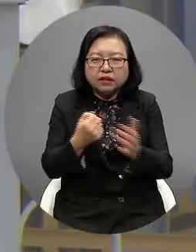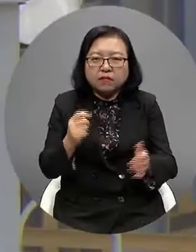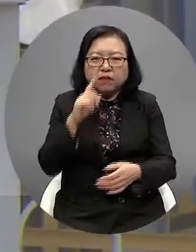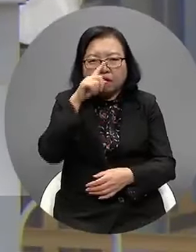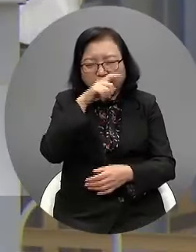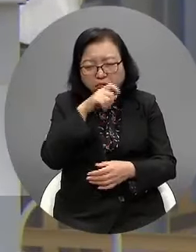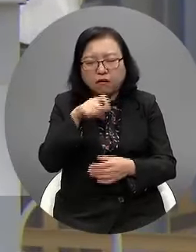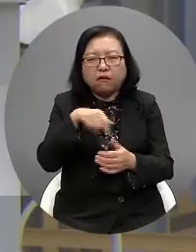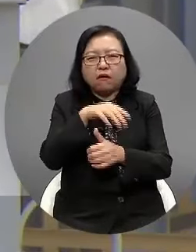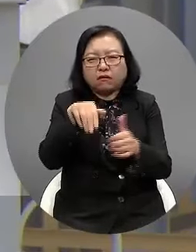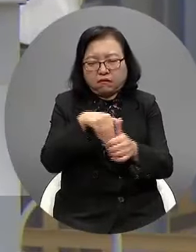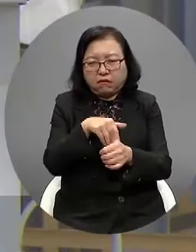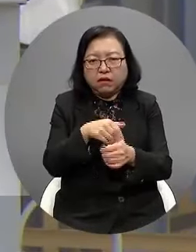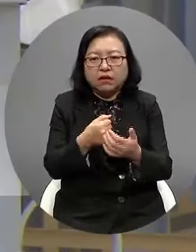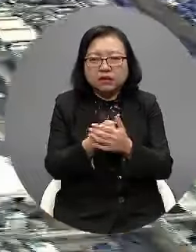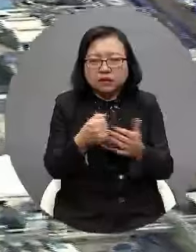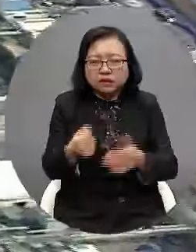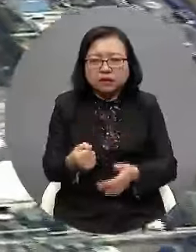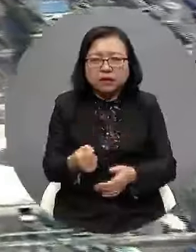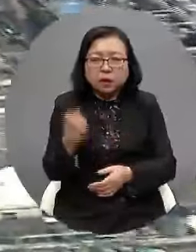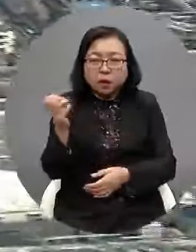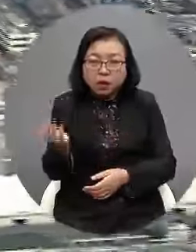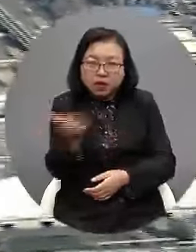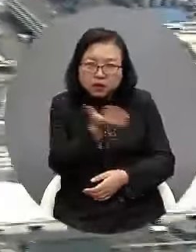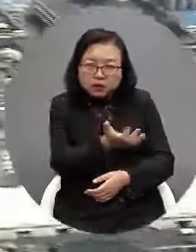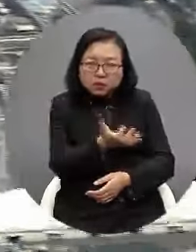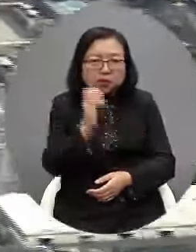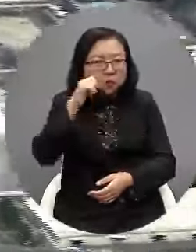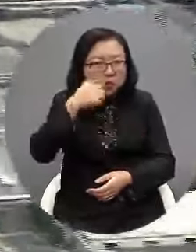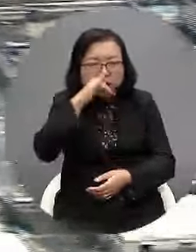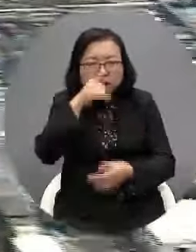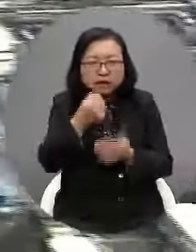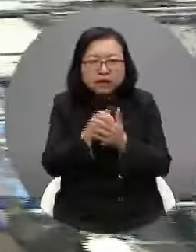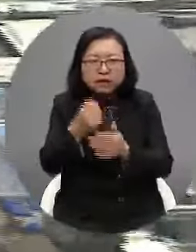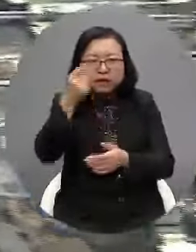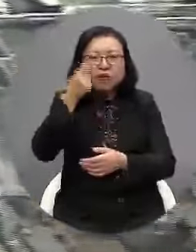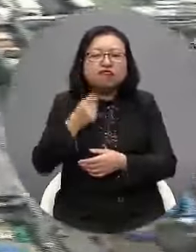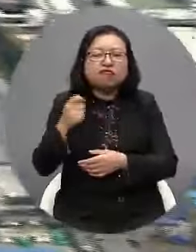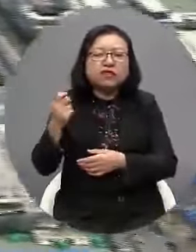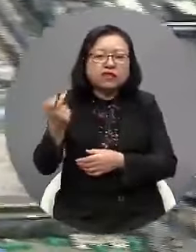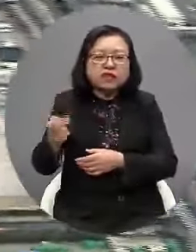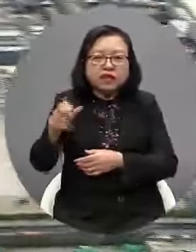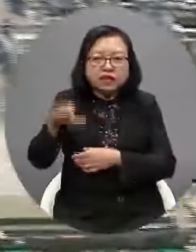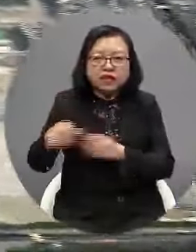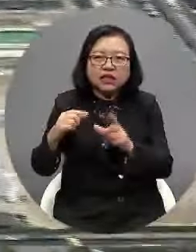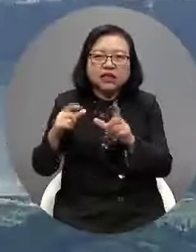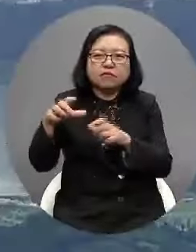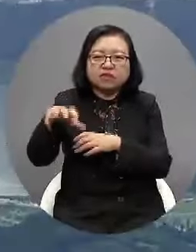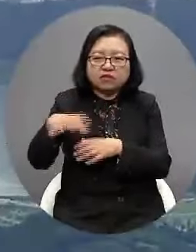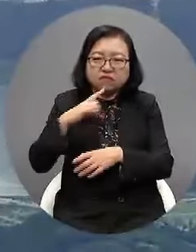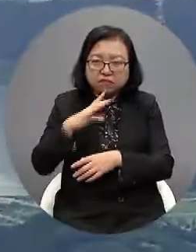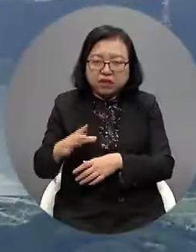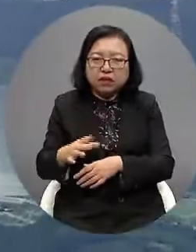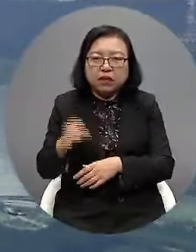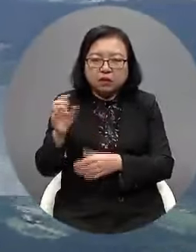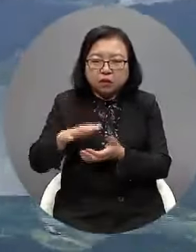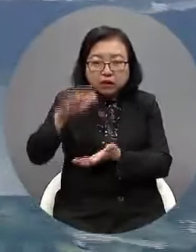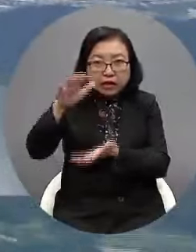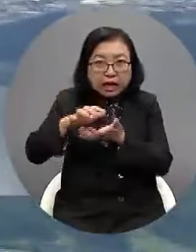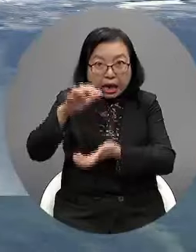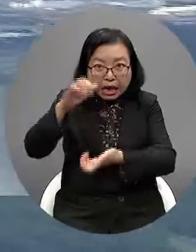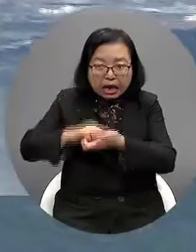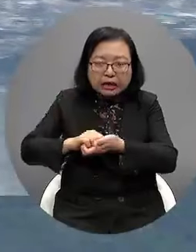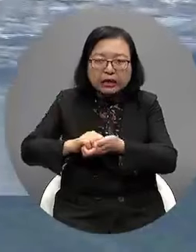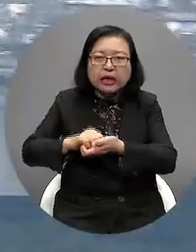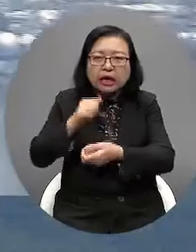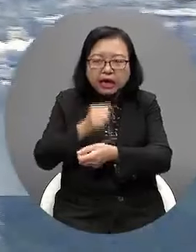않아 생산 또한 울산 같은 석유화학 생산지 등에서 이루어집니다. 생산량도 한계가 있어 늘어나는 지역 산업계